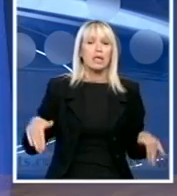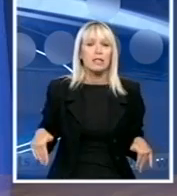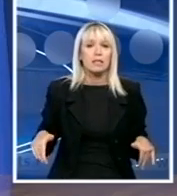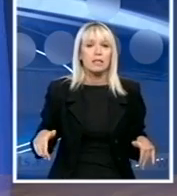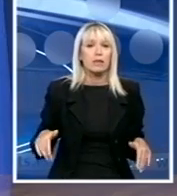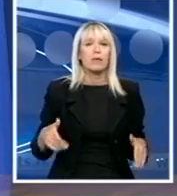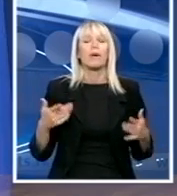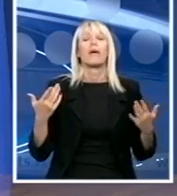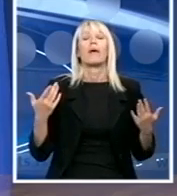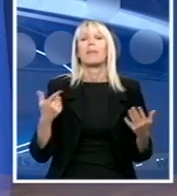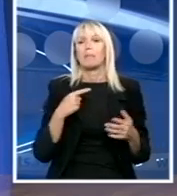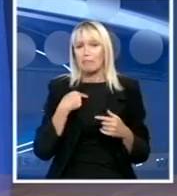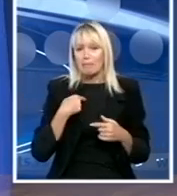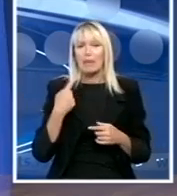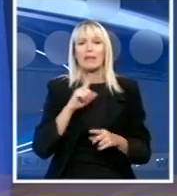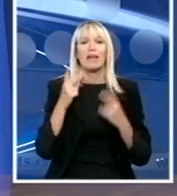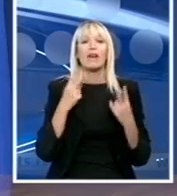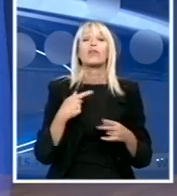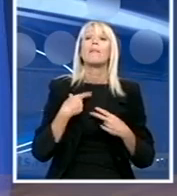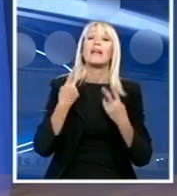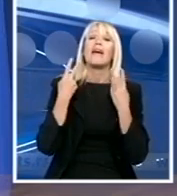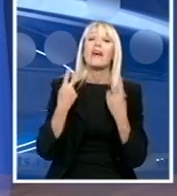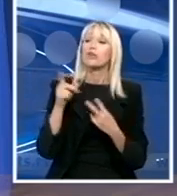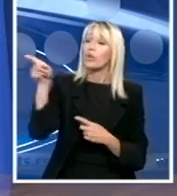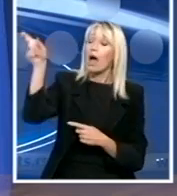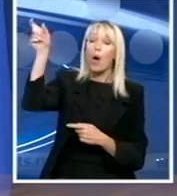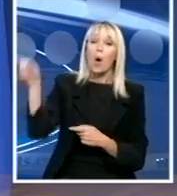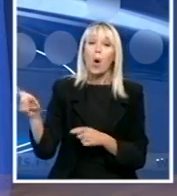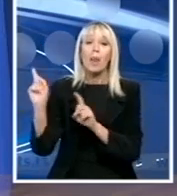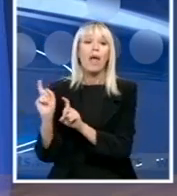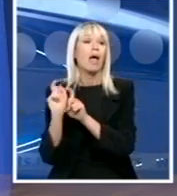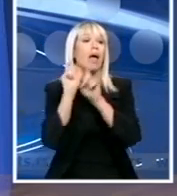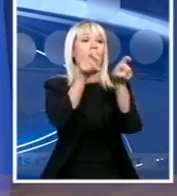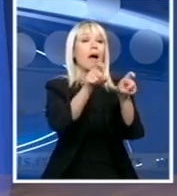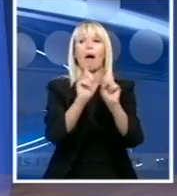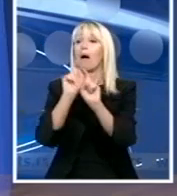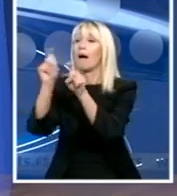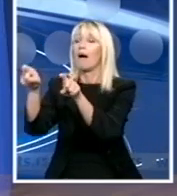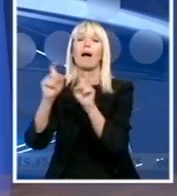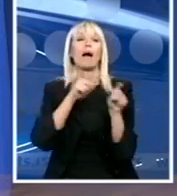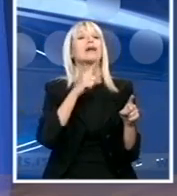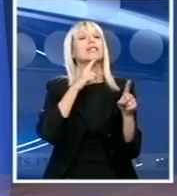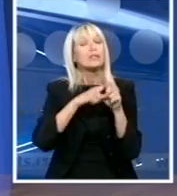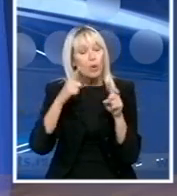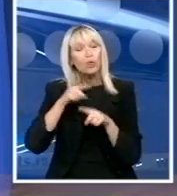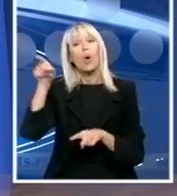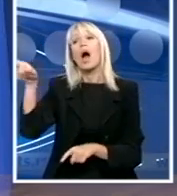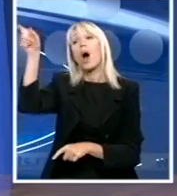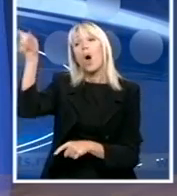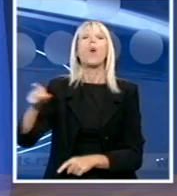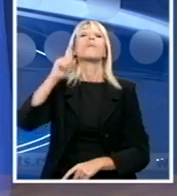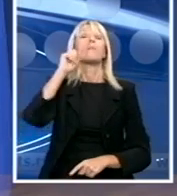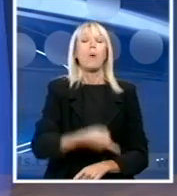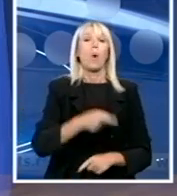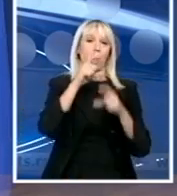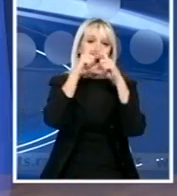bitno epidemiološki, bitno je da on ne prenese nekom neku infekciju. I zato mora da nosi masku. Vi